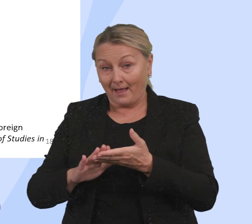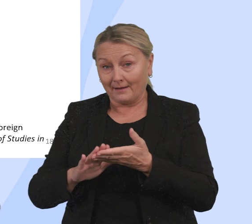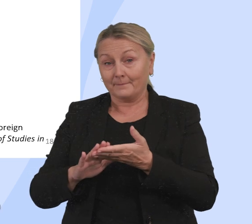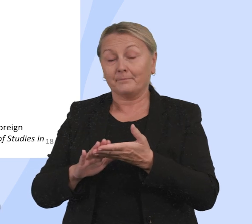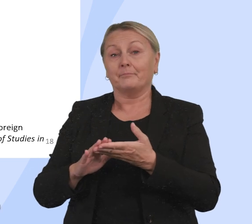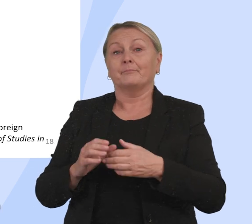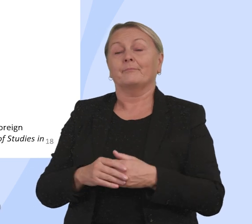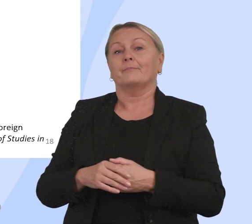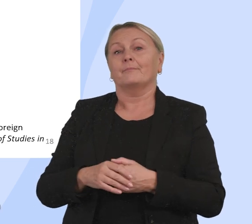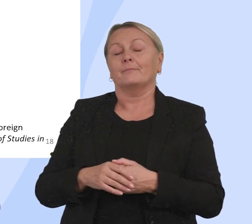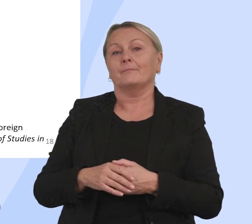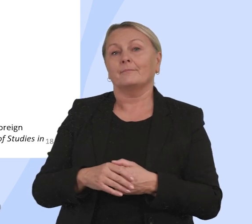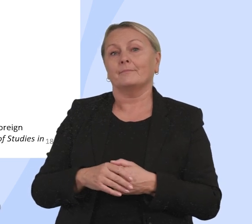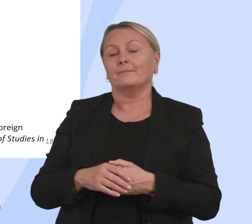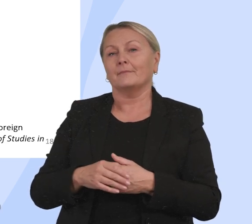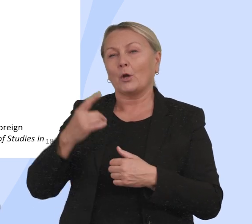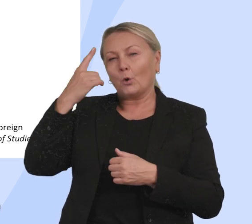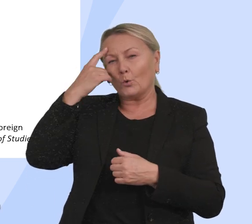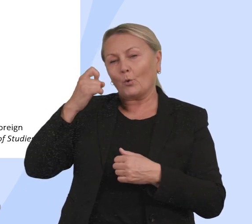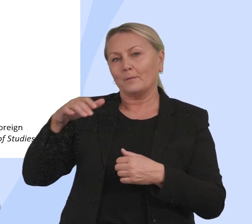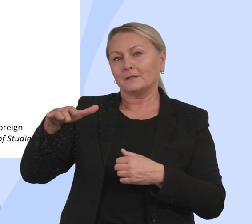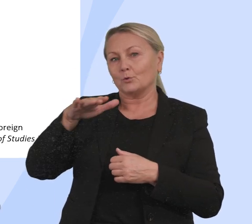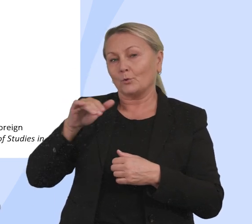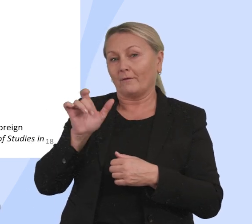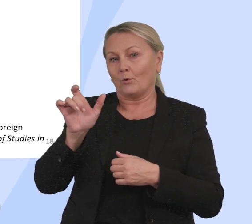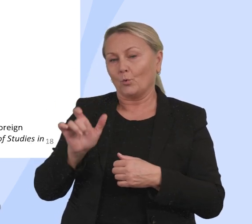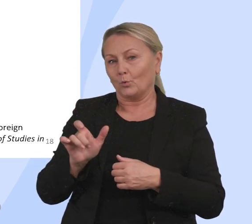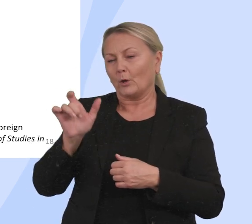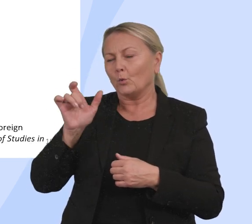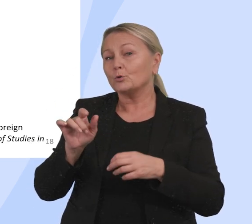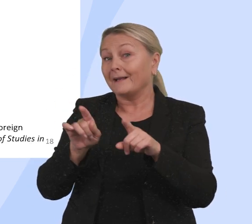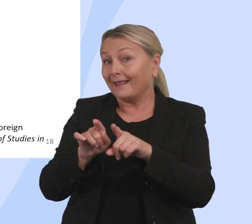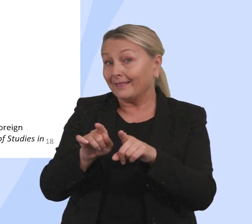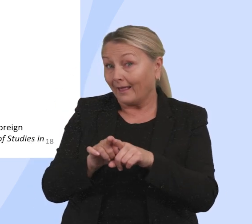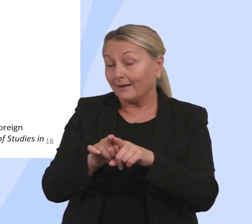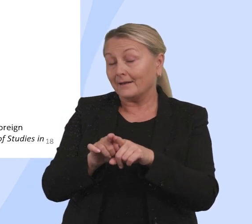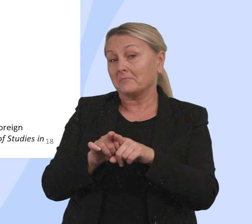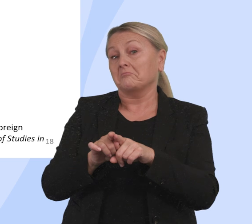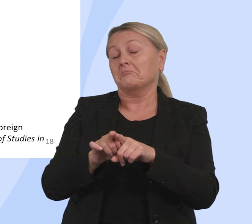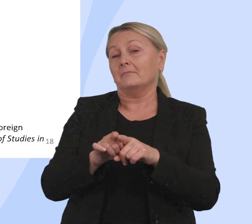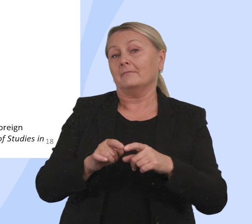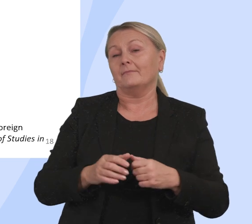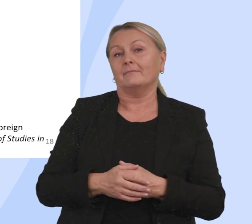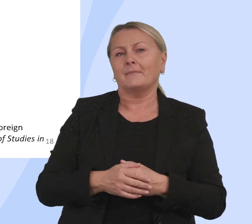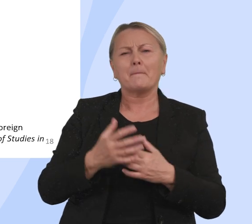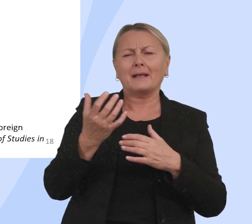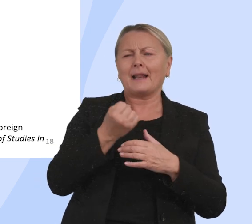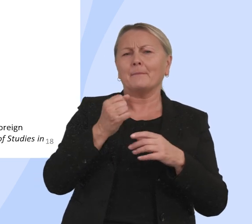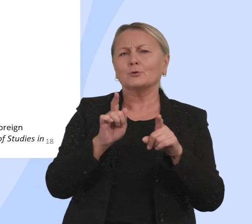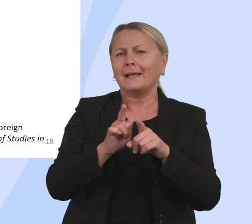Der er hukommelsesområdet for ord. Er der ord, der ligner? Er der begreber, der ligner det, jeg